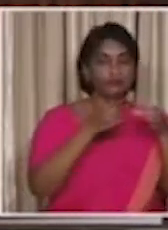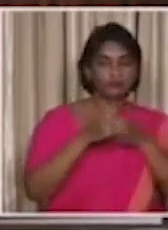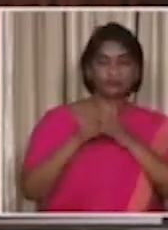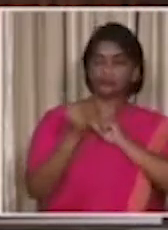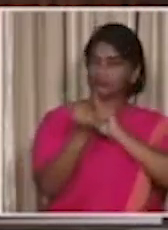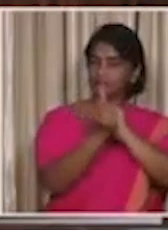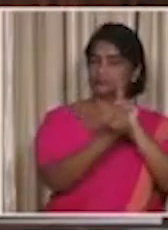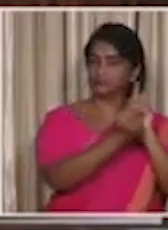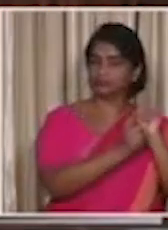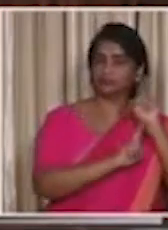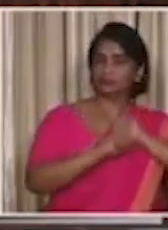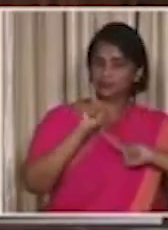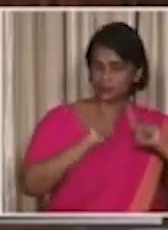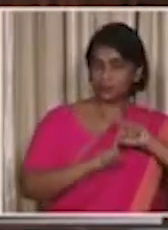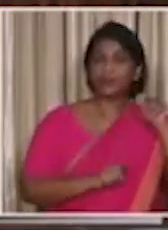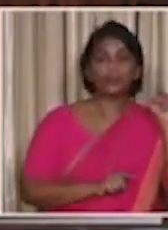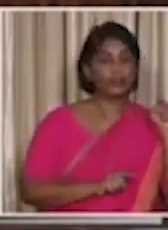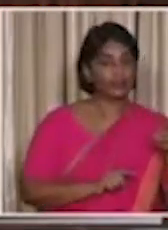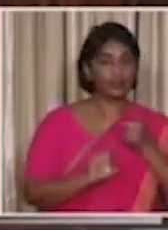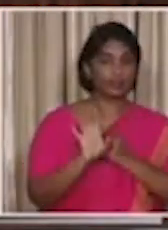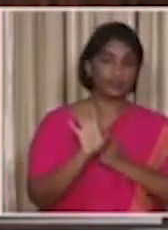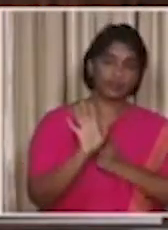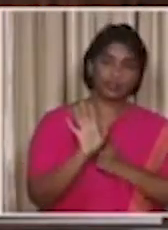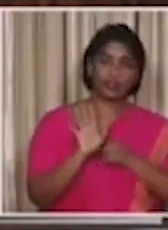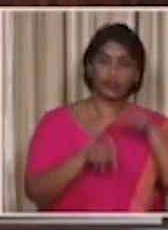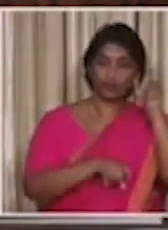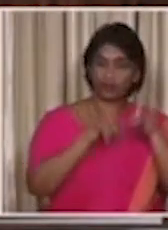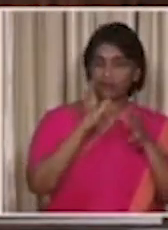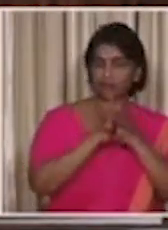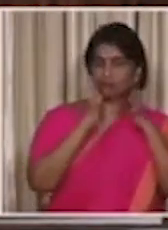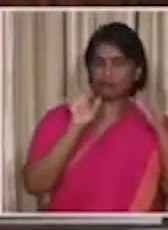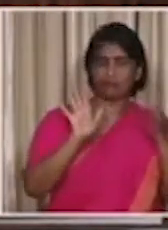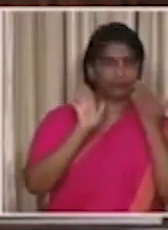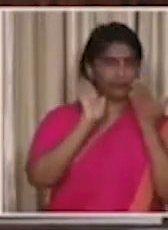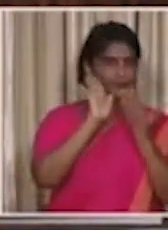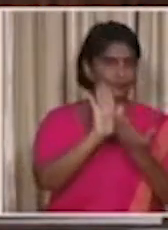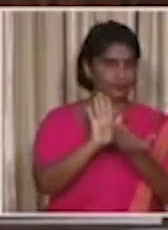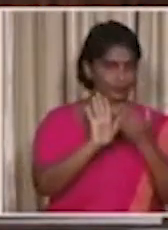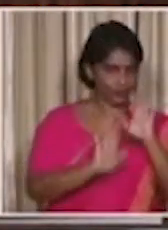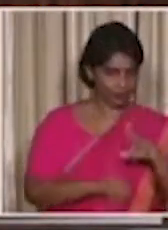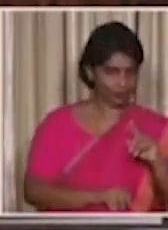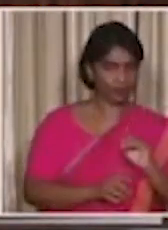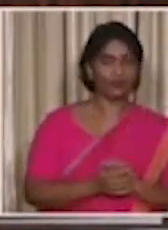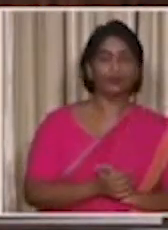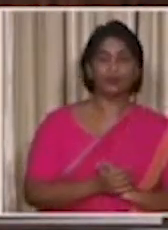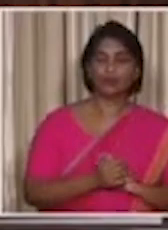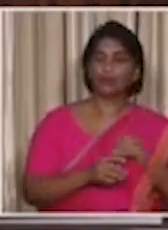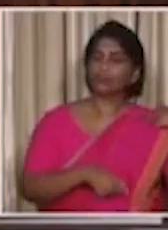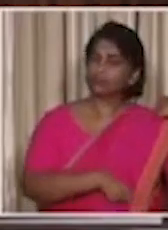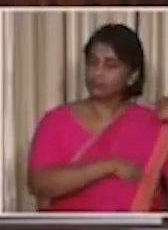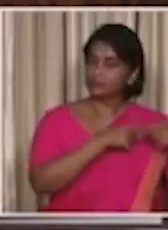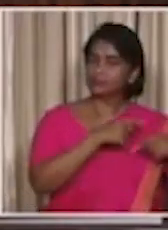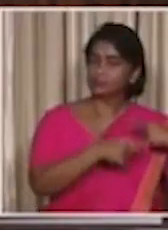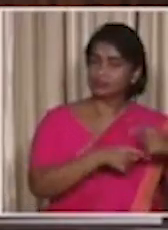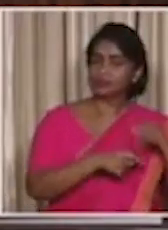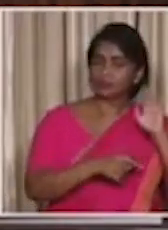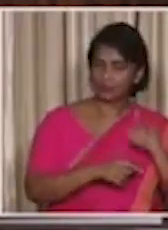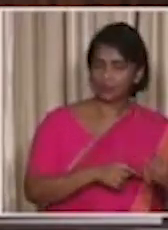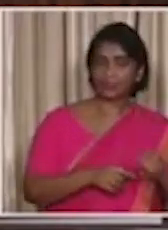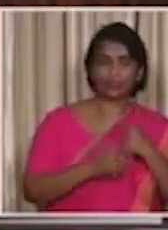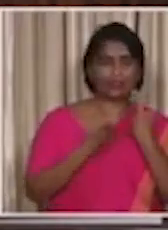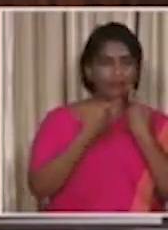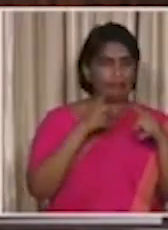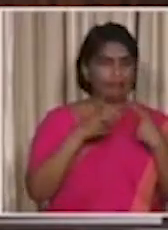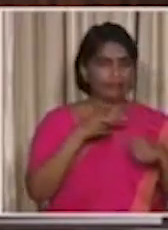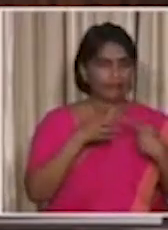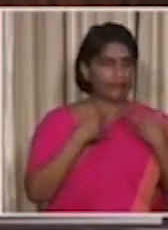කළා. එහිදී තරුණ තරුණයන් බොහෝ දෙනෙක් පෙන්වා දී තියෙන්නේ කාලයක් තිස්සේ සිදුවෙන් පැවති දේවල්